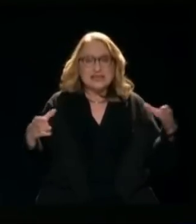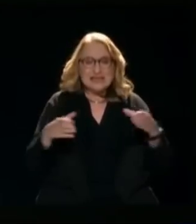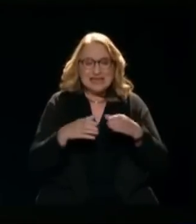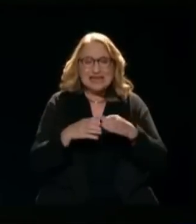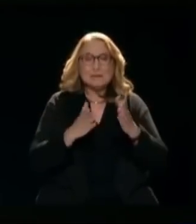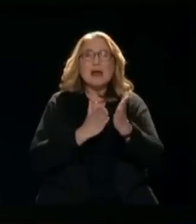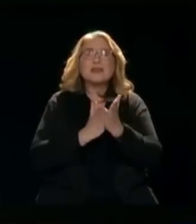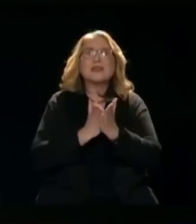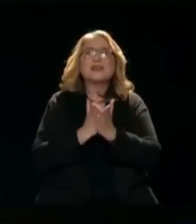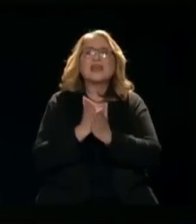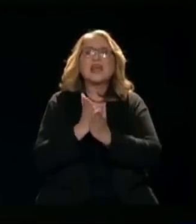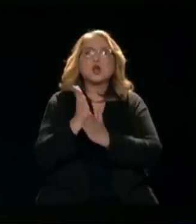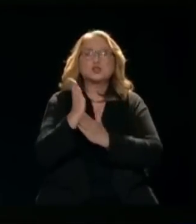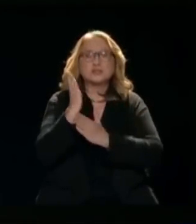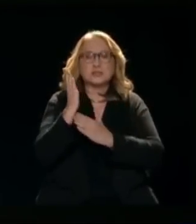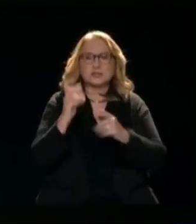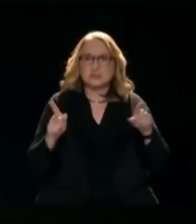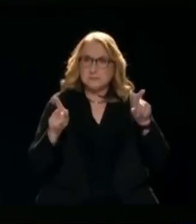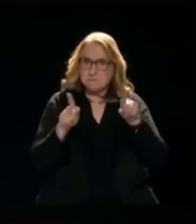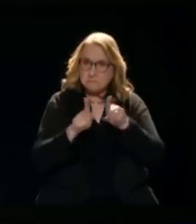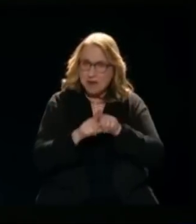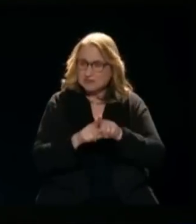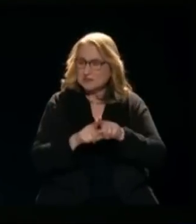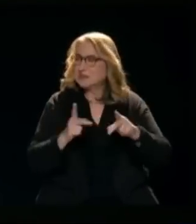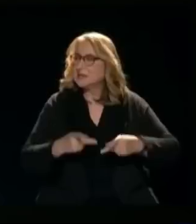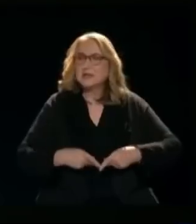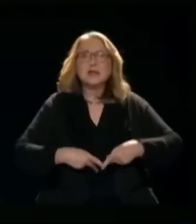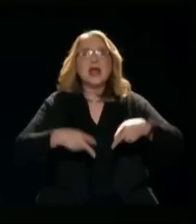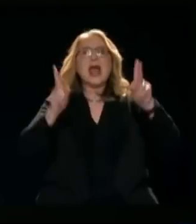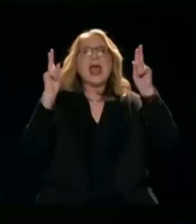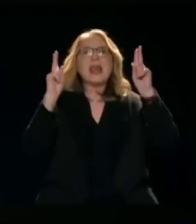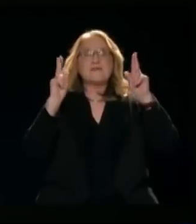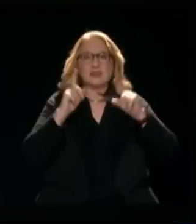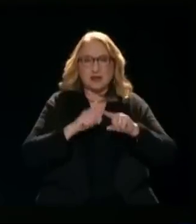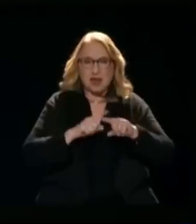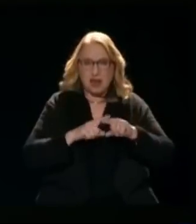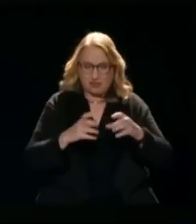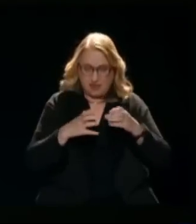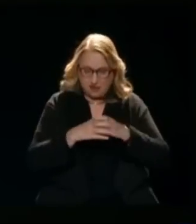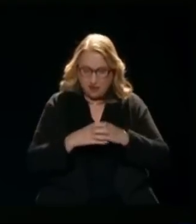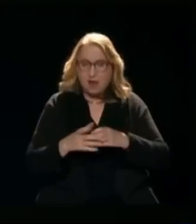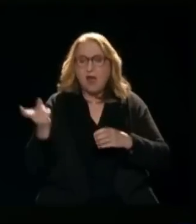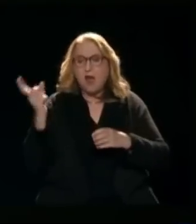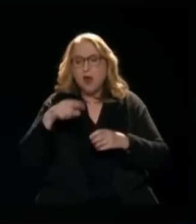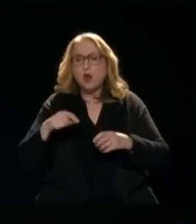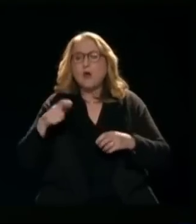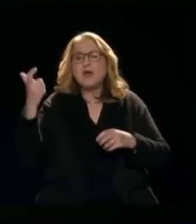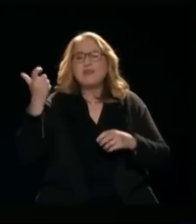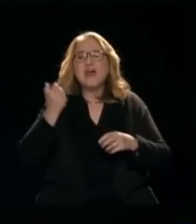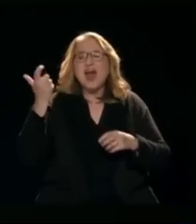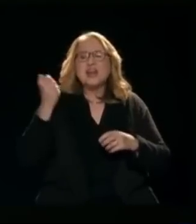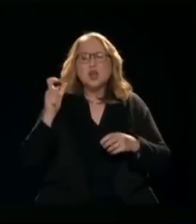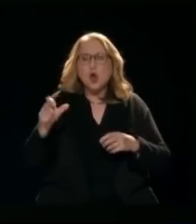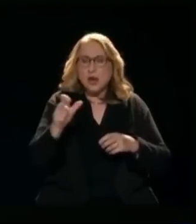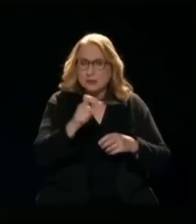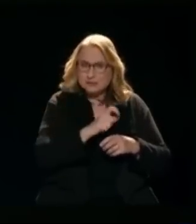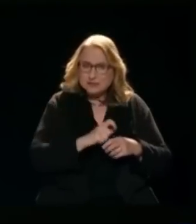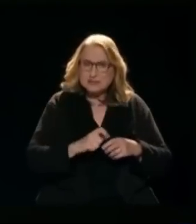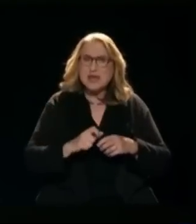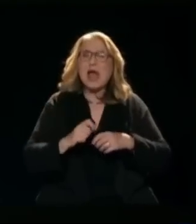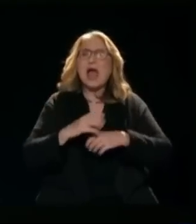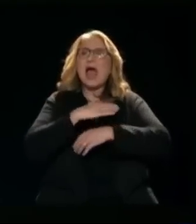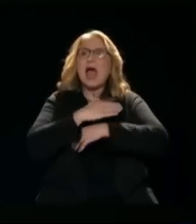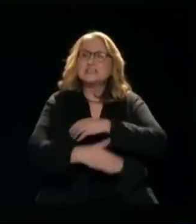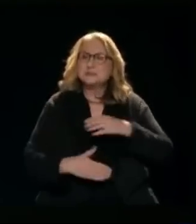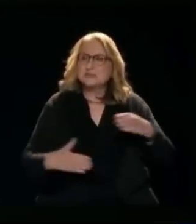την ελεύθερη Ελλάδα, είναι κίνημα το... Ελλήνων δανειοληπτών, ασπίδα πολιτών, άμεση δημοκρατία, το δίκη και